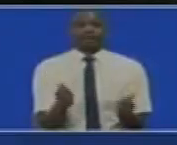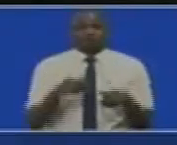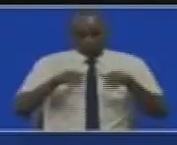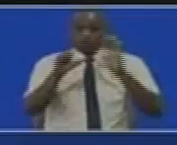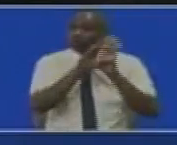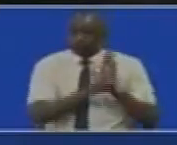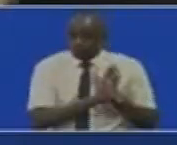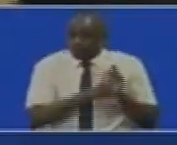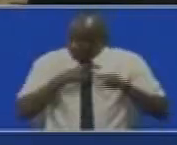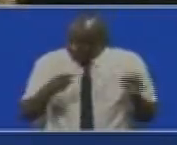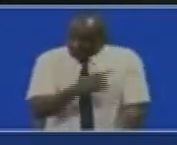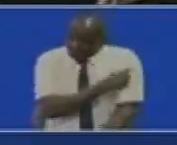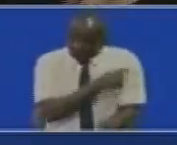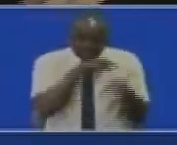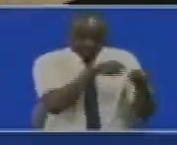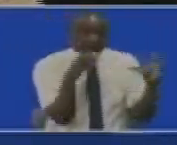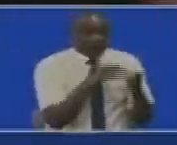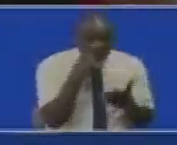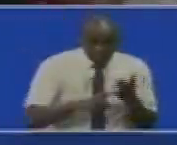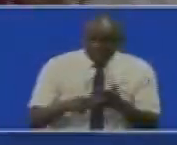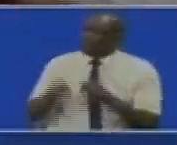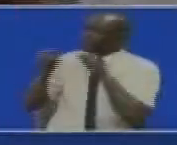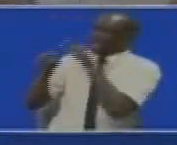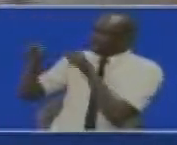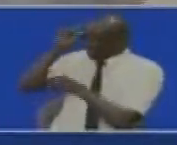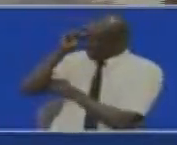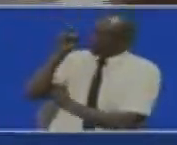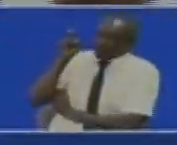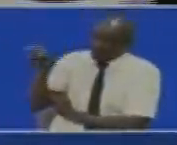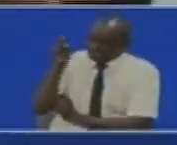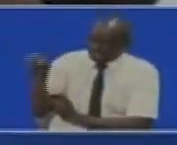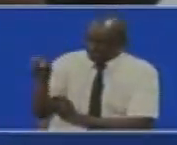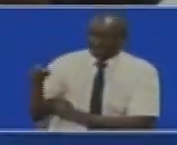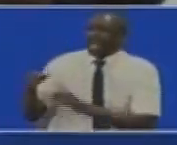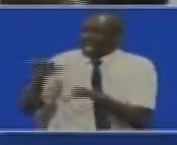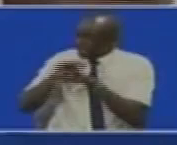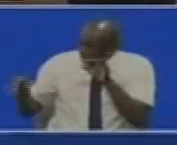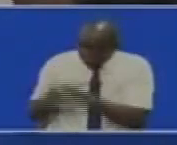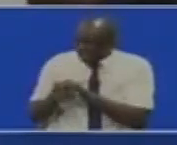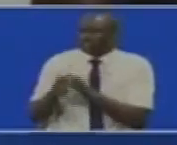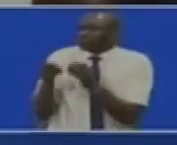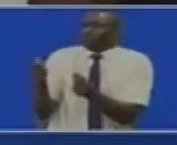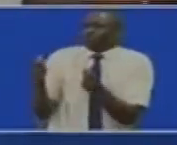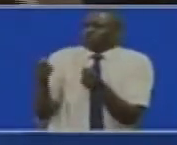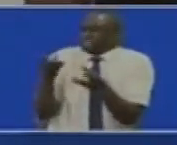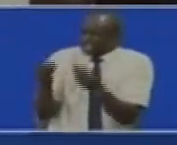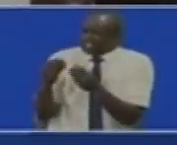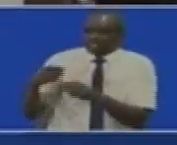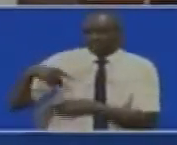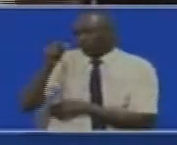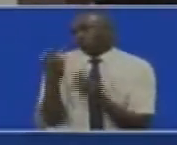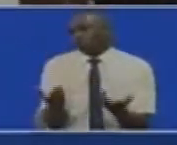kikatiba. Lakini madaktari hao wameilaumu serikali kwa kukokota mchakato mzima ulionuia kusajiliwa kwa mkataba